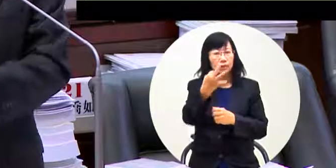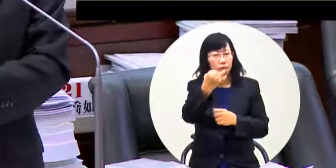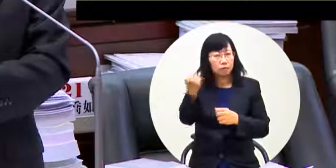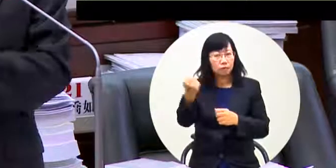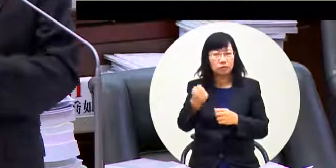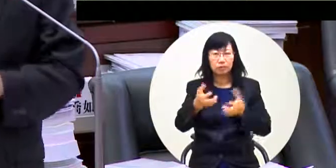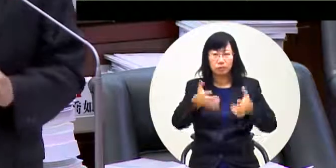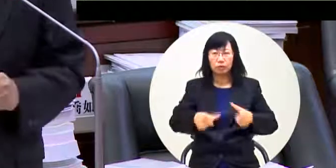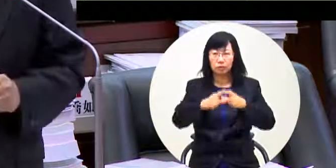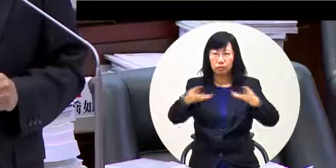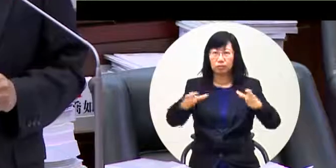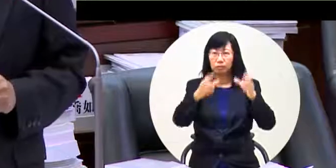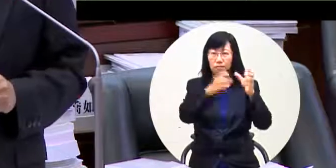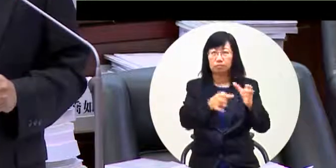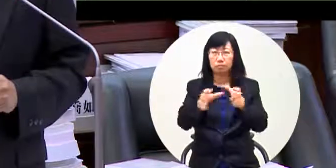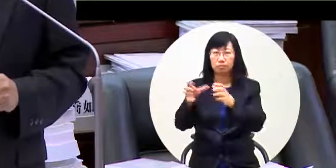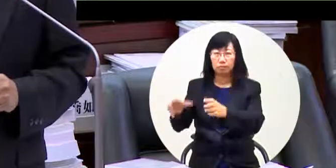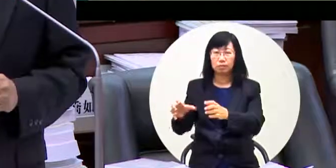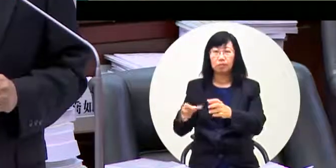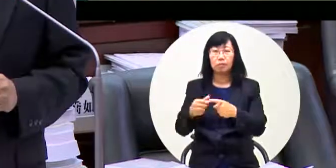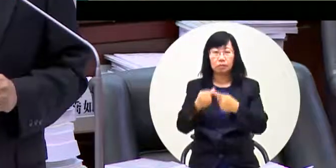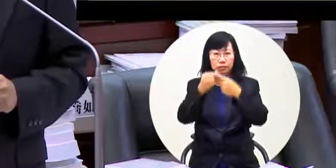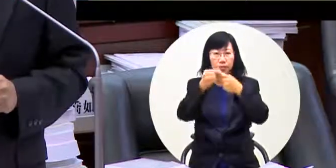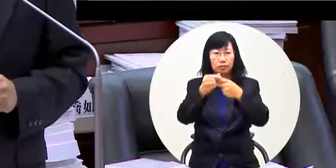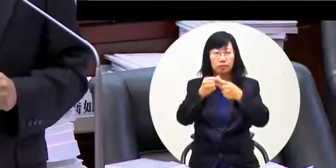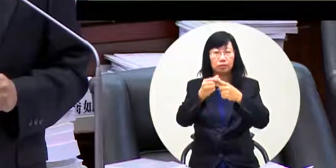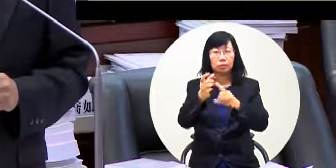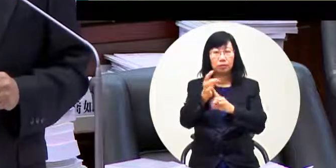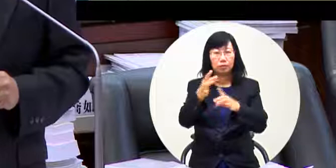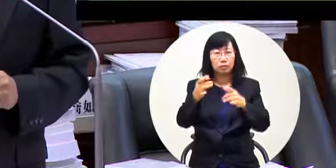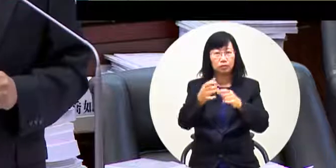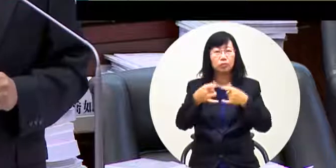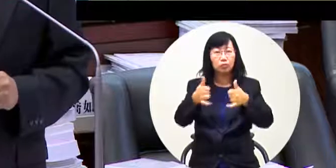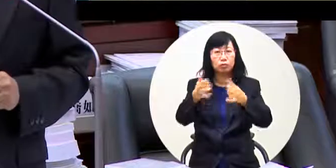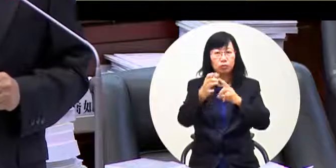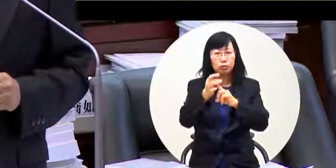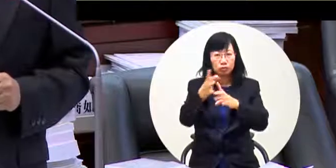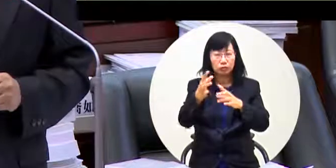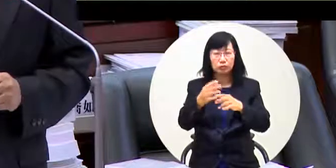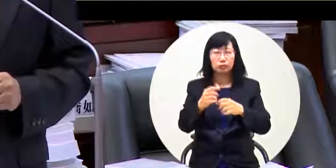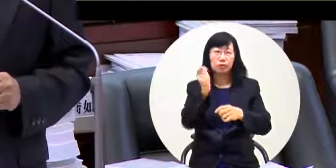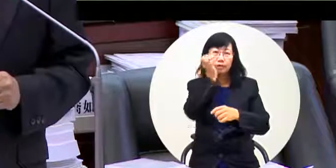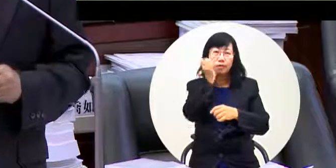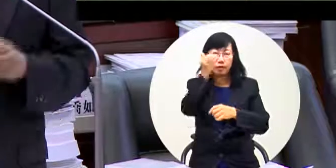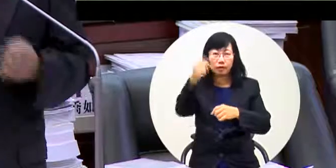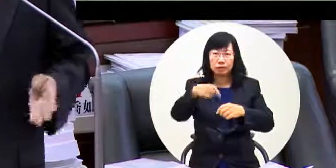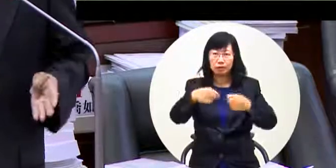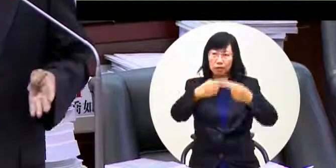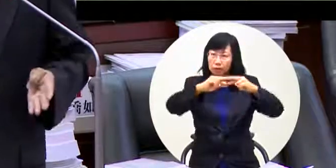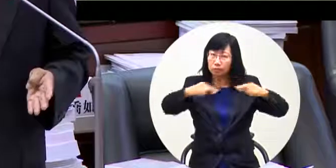竹冈山到陆竹的沿线，还有